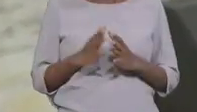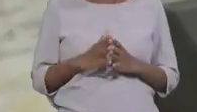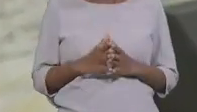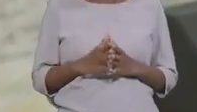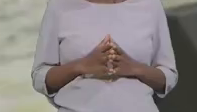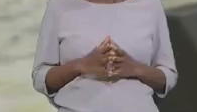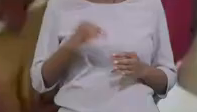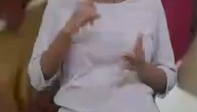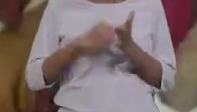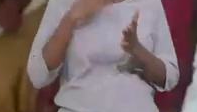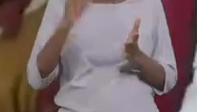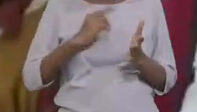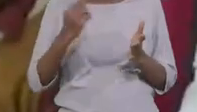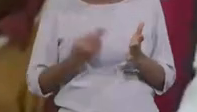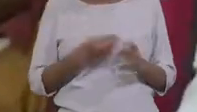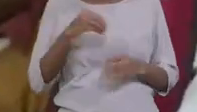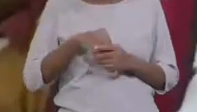Dieu.